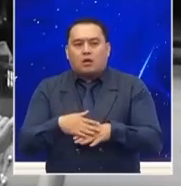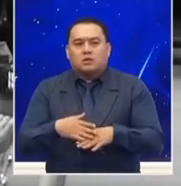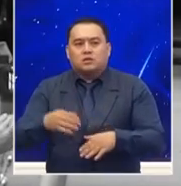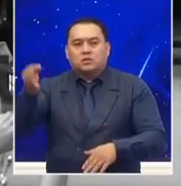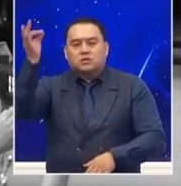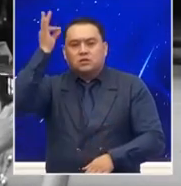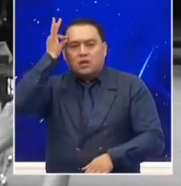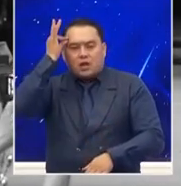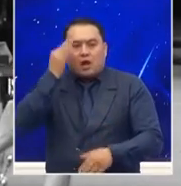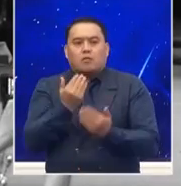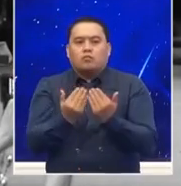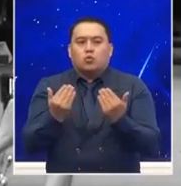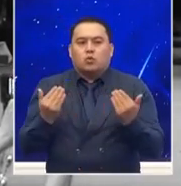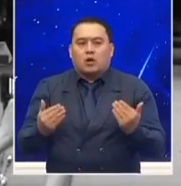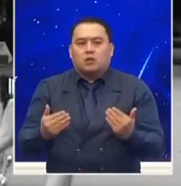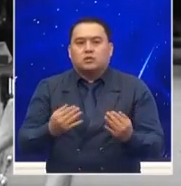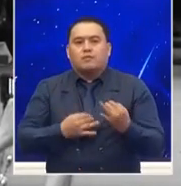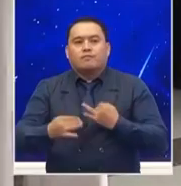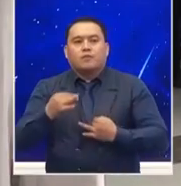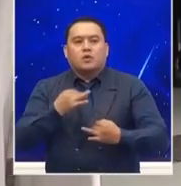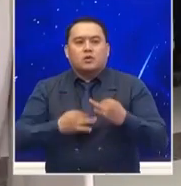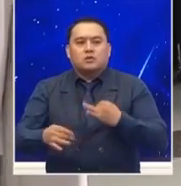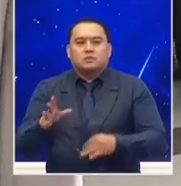алып, мұражайымен ғана тілдеспек.